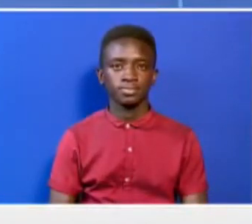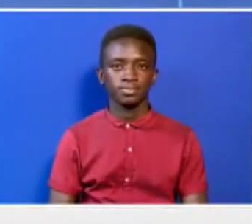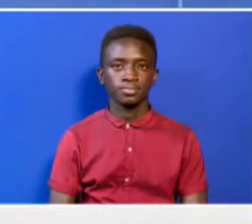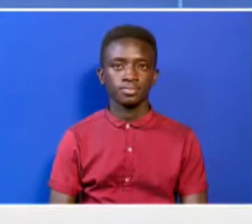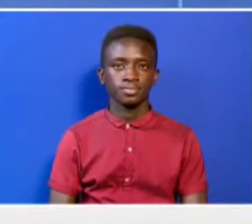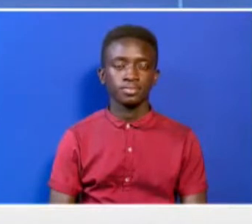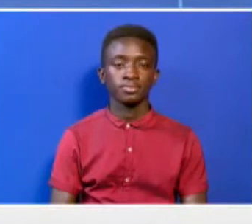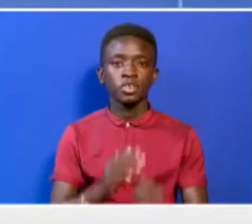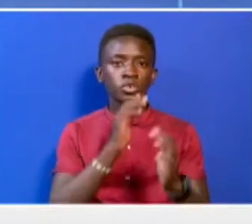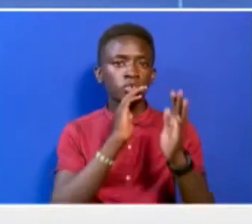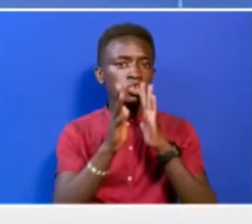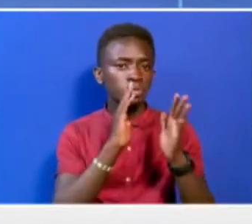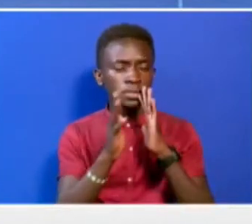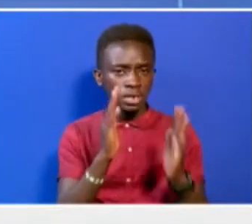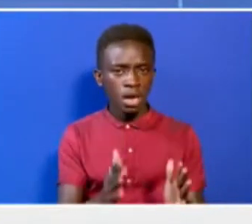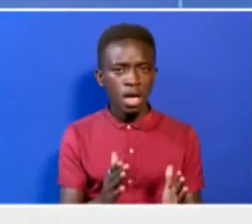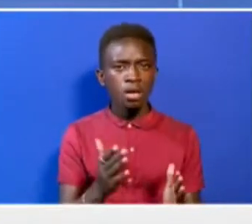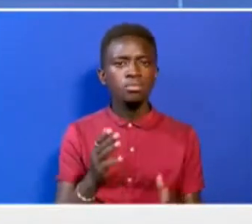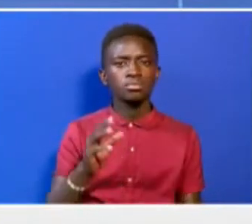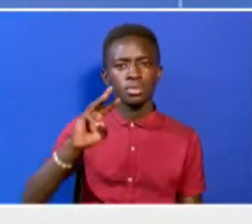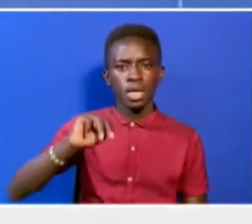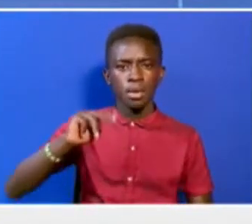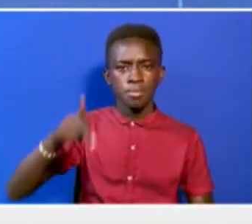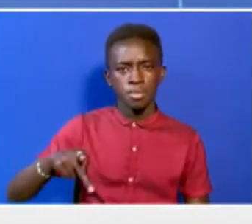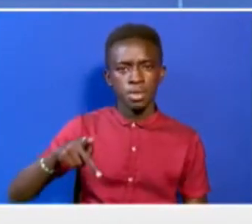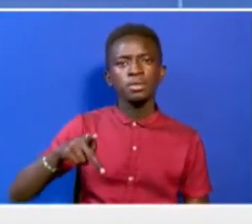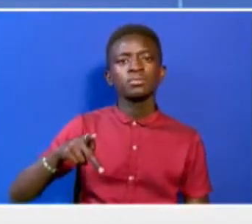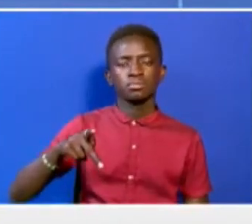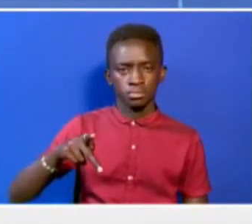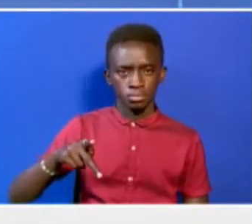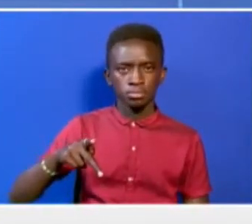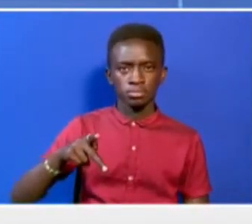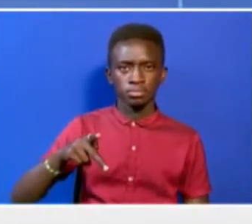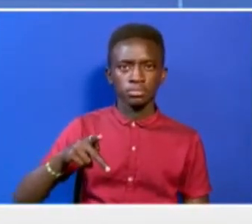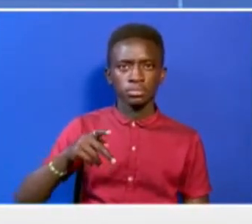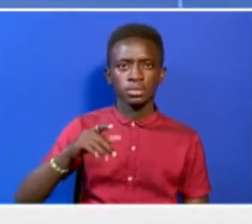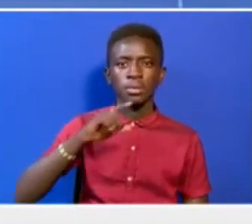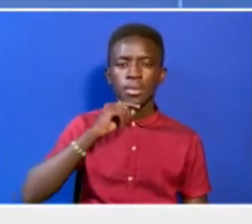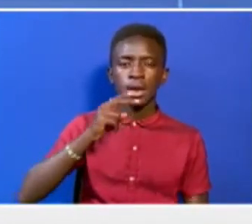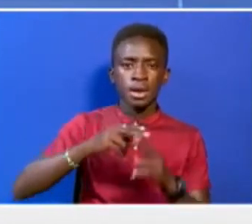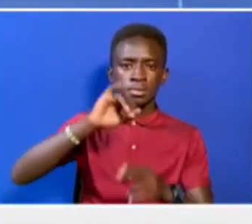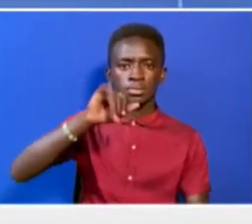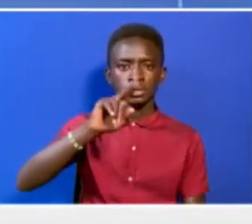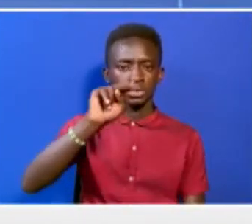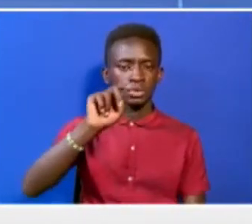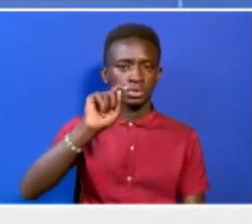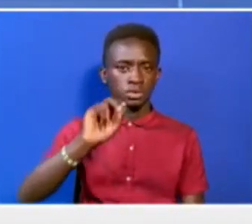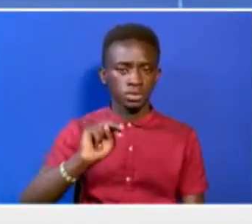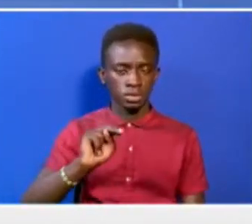Naye spika wa bunge la kitaifa Justin Mturi ameendelea na mikakati yake ya kisiasa ileo akifanya kikao na akina mama.